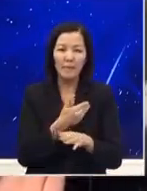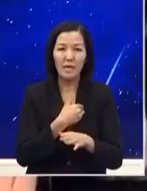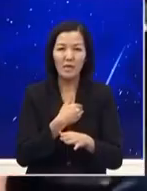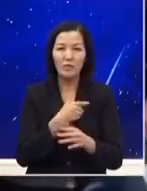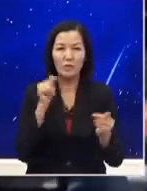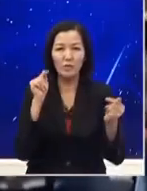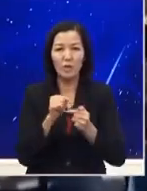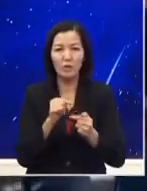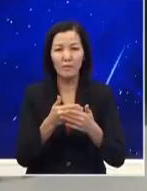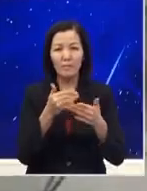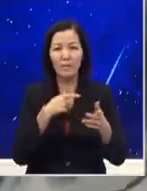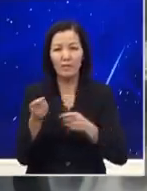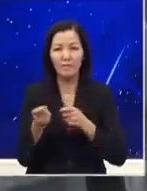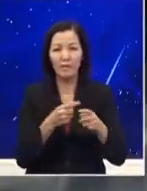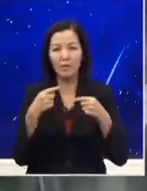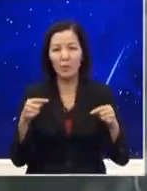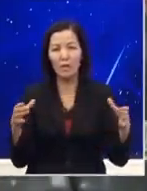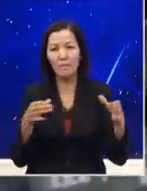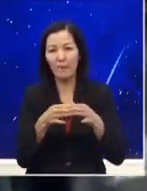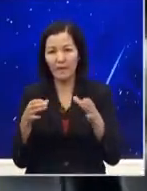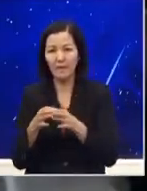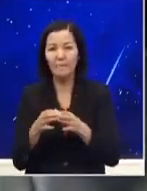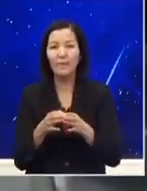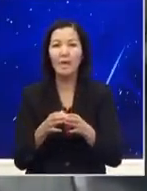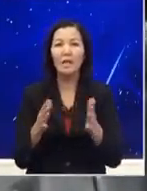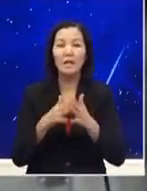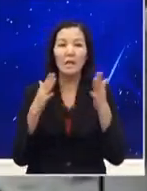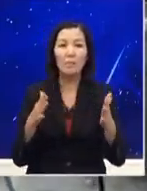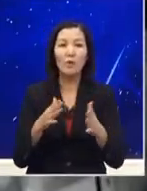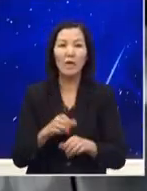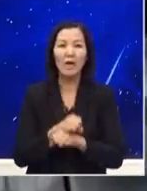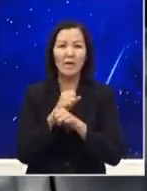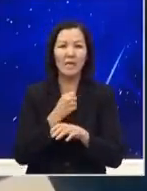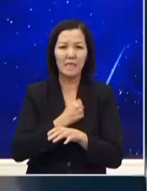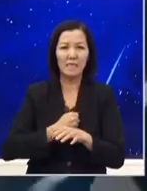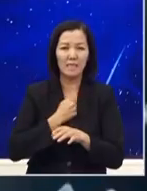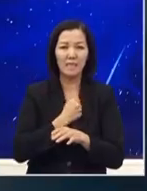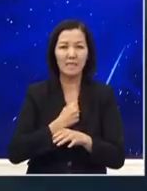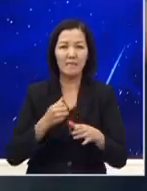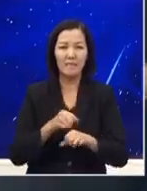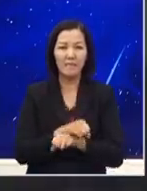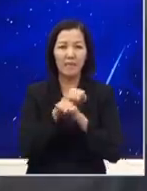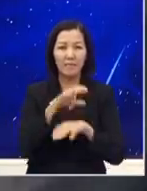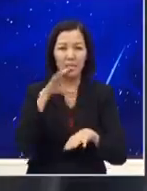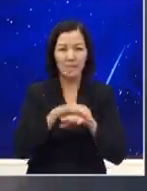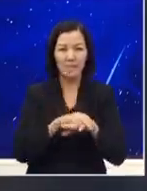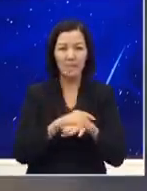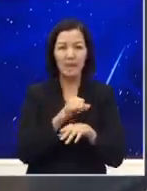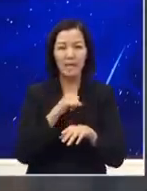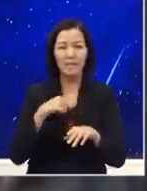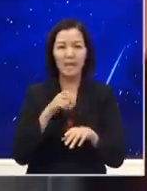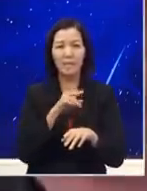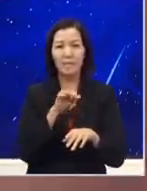сторонников прежних властей и других оппозиционных партий. Несколько наиболее агрессивно настроенных демонстрантов задержаны. Сам